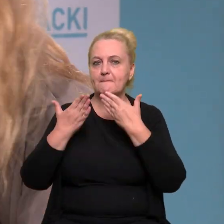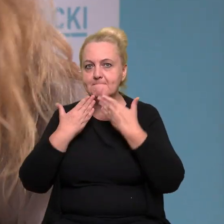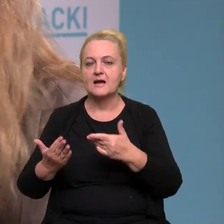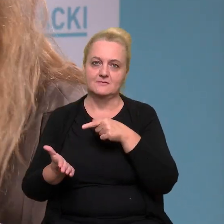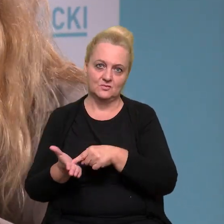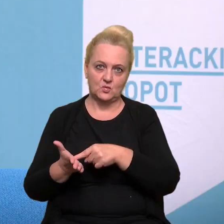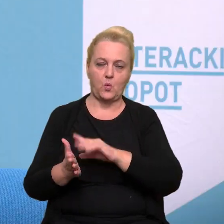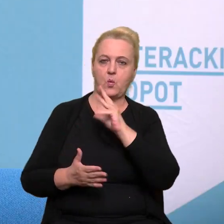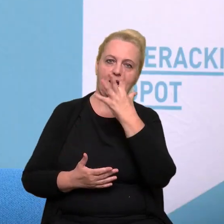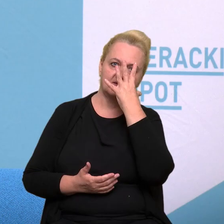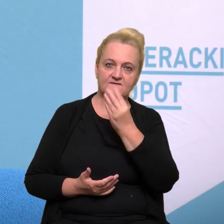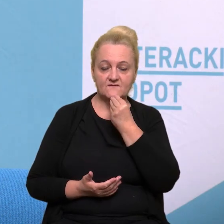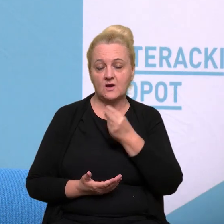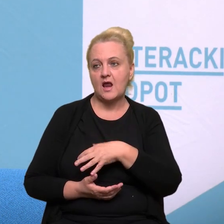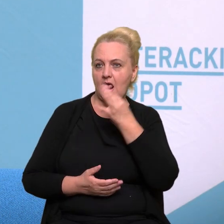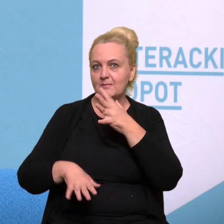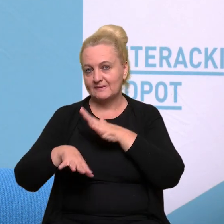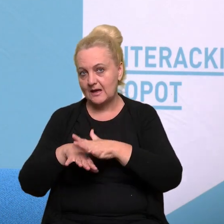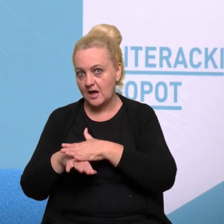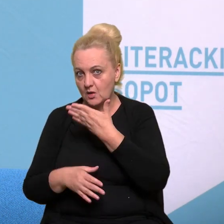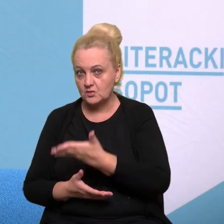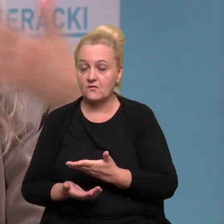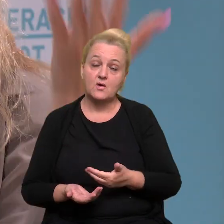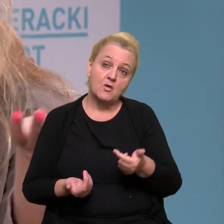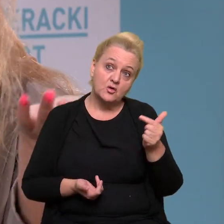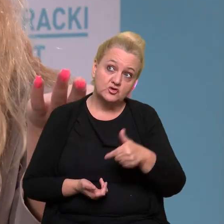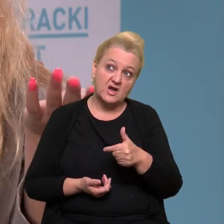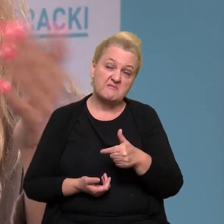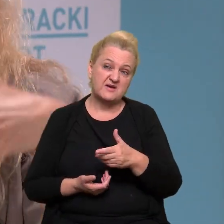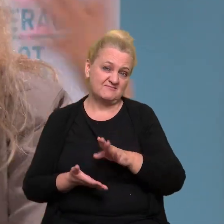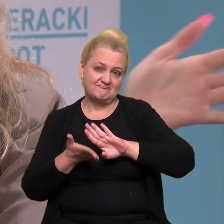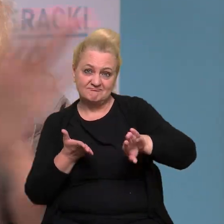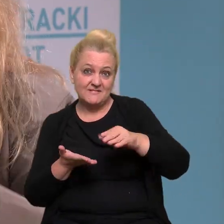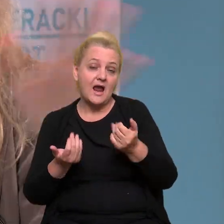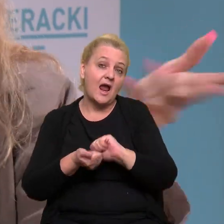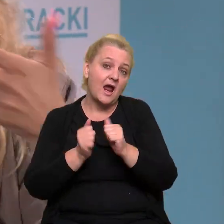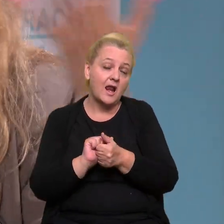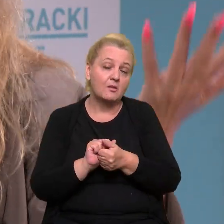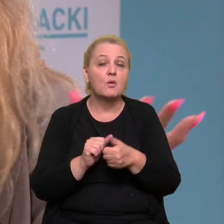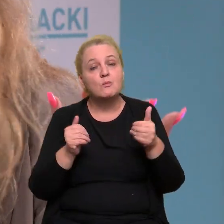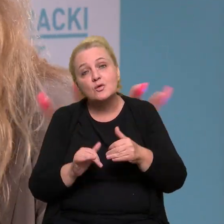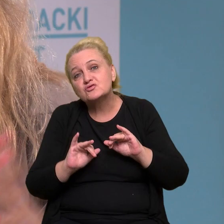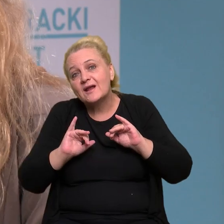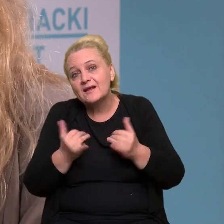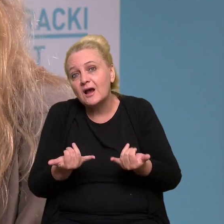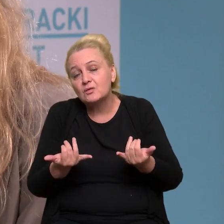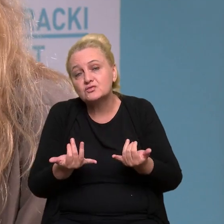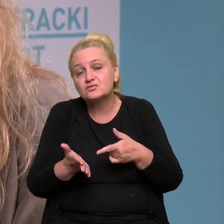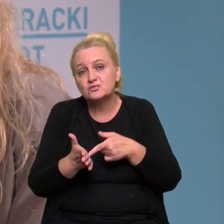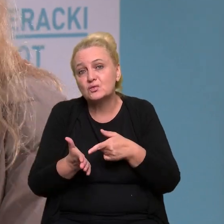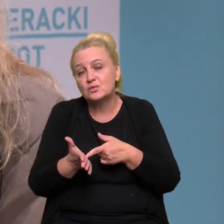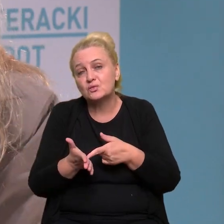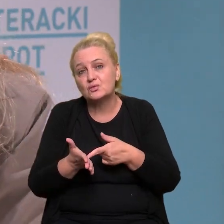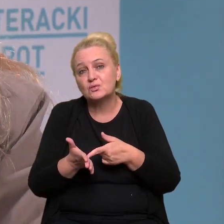temu, czy jest lepiej traktowany, czy nie należy tego odrzucać, ale można jednak jakoś